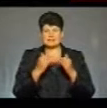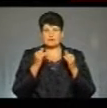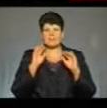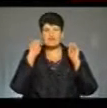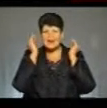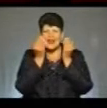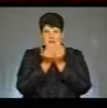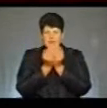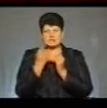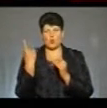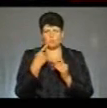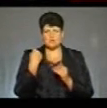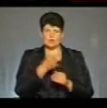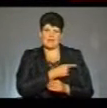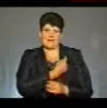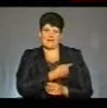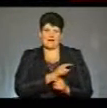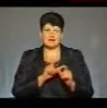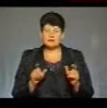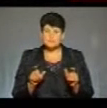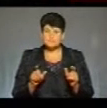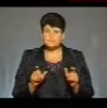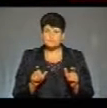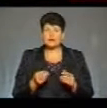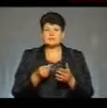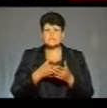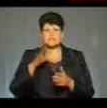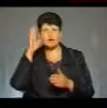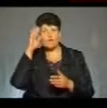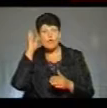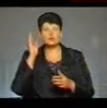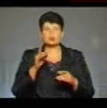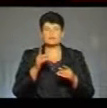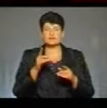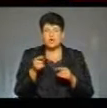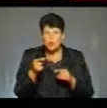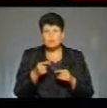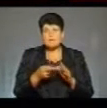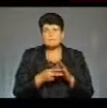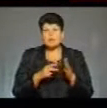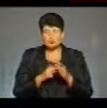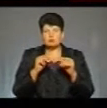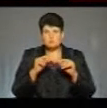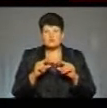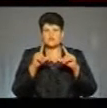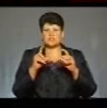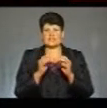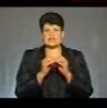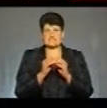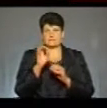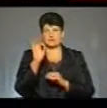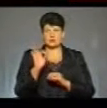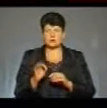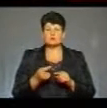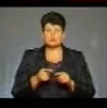обласної лікарні. Тарифи на водопостачання і водовідведення в Тернополі планують підвищити на 10%. Про це йшлося